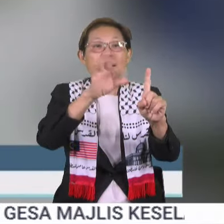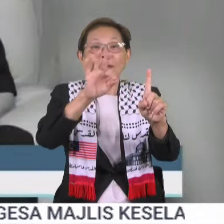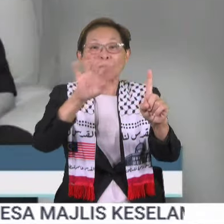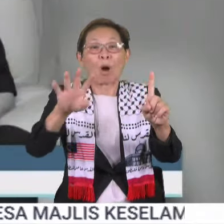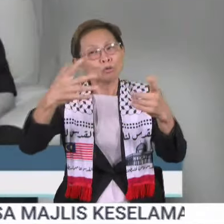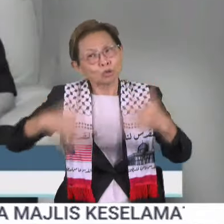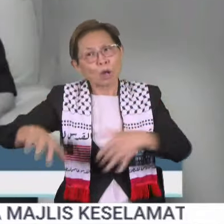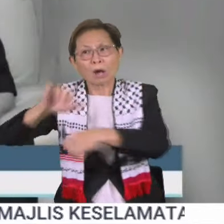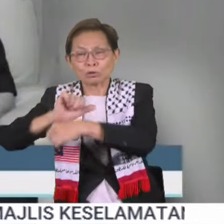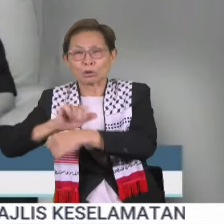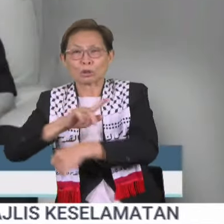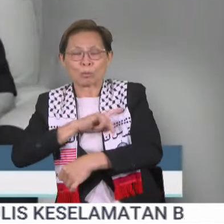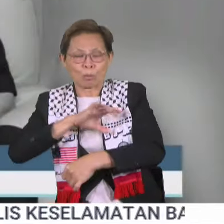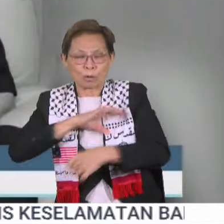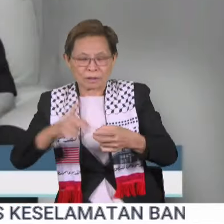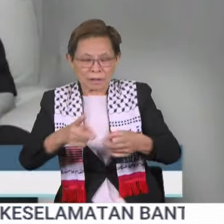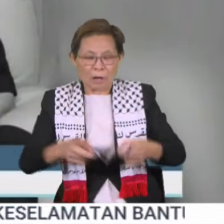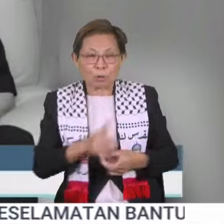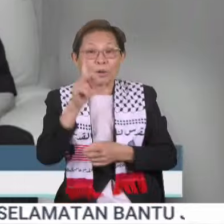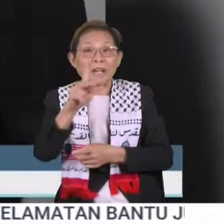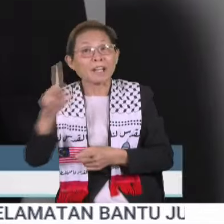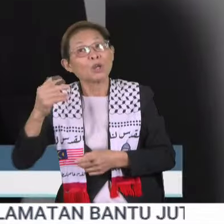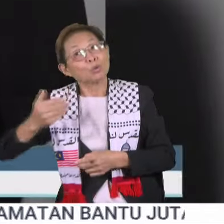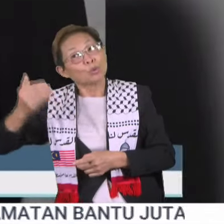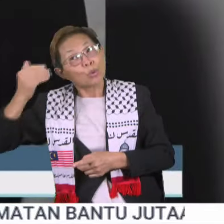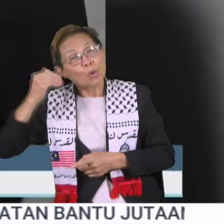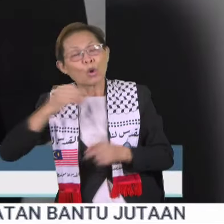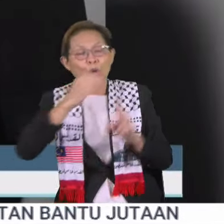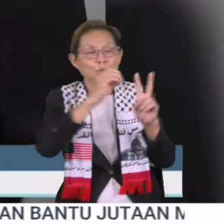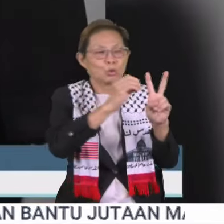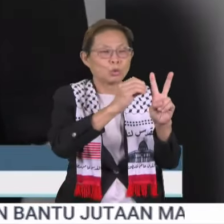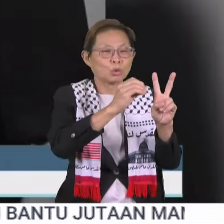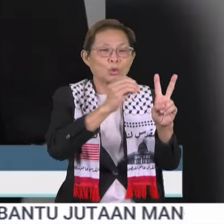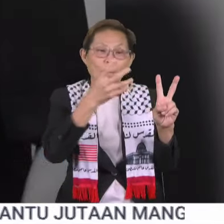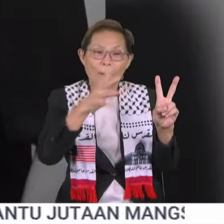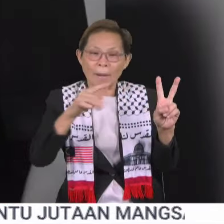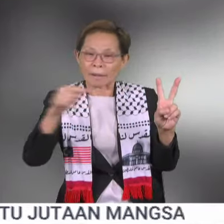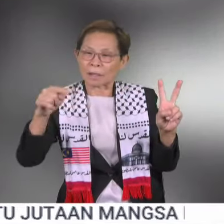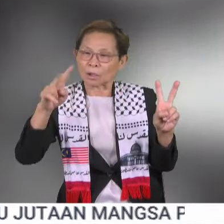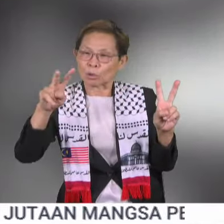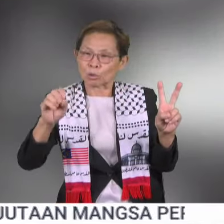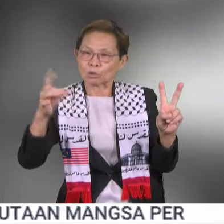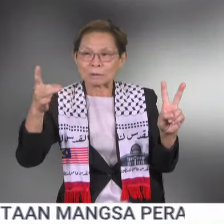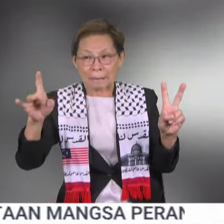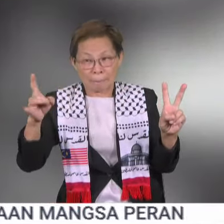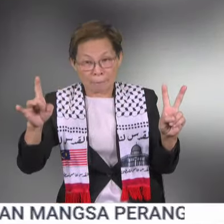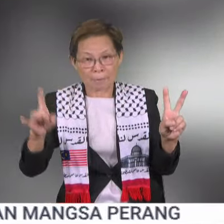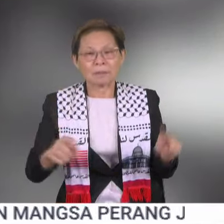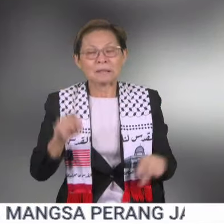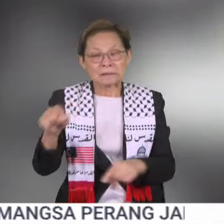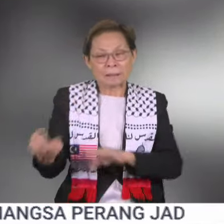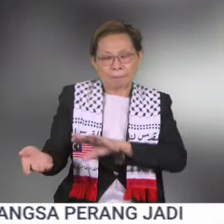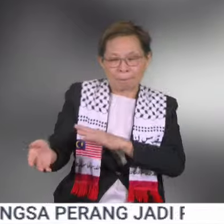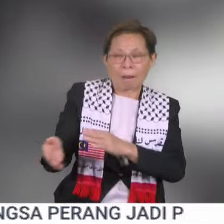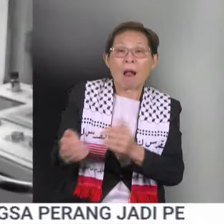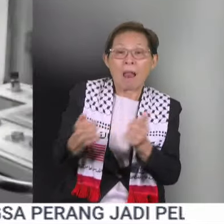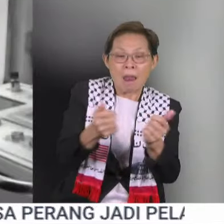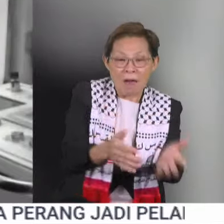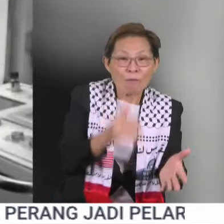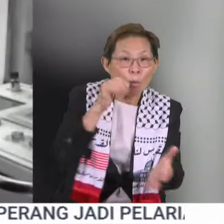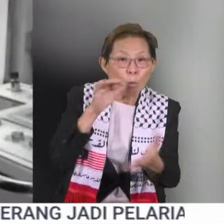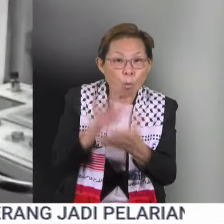pernah bertugas sebagai Ketua Polis Daerah Kota Kinabalu antara 2014 hingga 2018. Mendiang meninggalkan